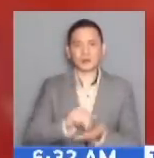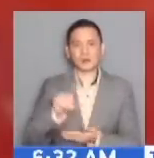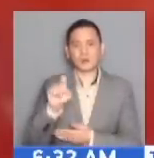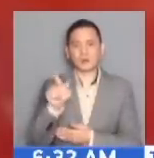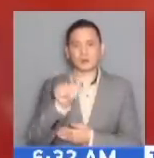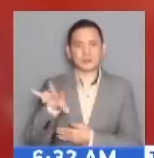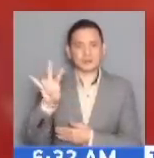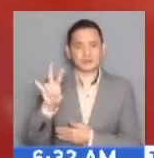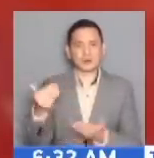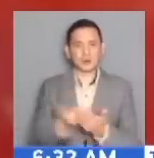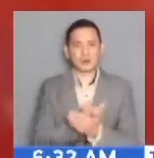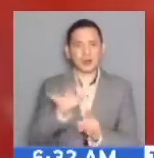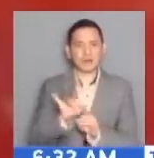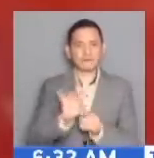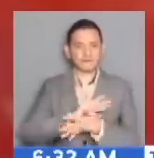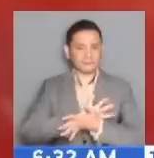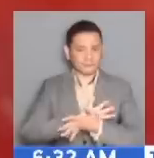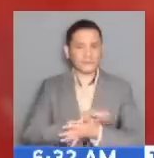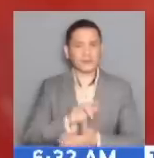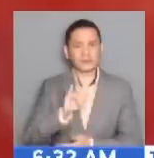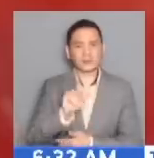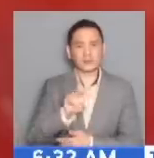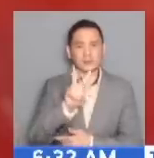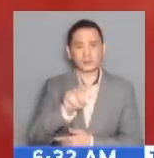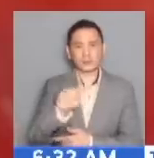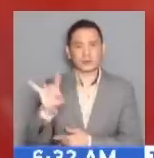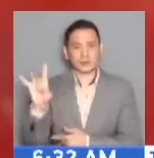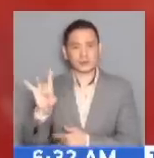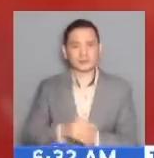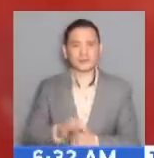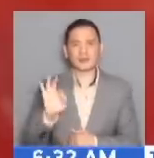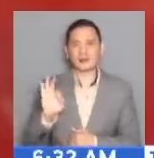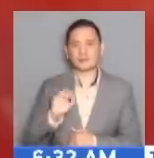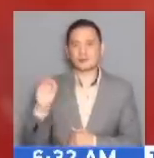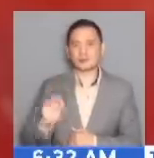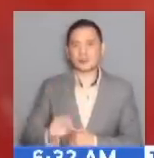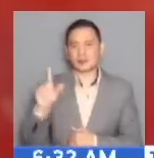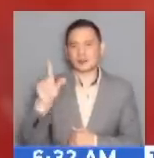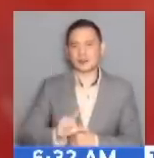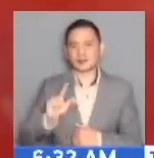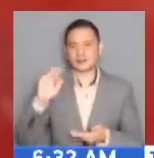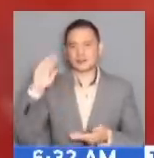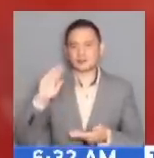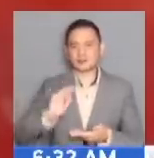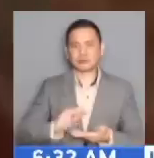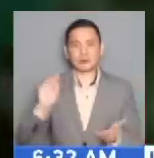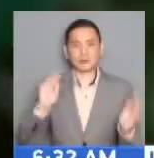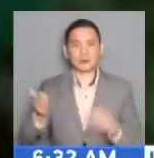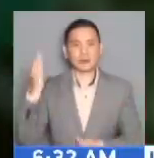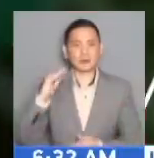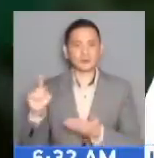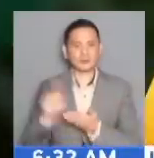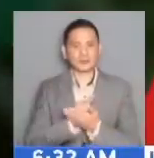mula January 2 hanggang 8. 9% na mas mababa yan kaysa sa naitala sa nakaraang linggo. Sa